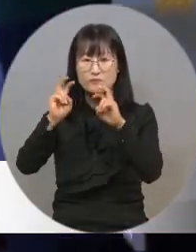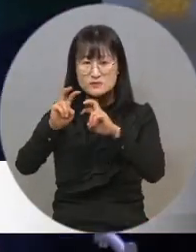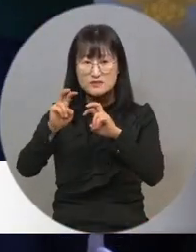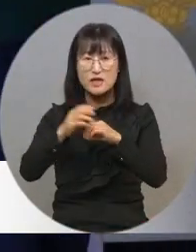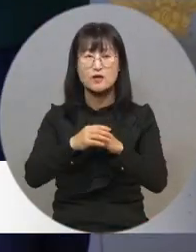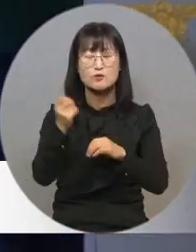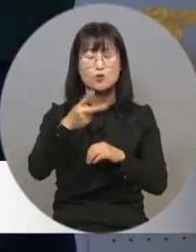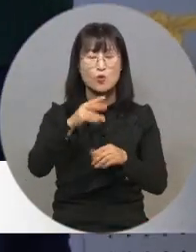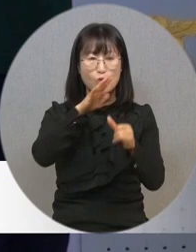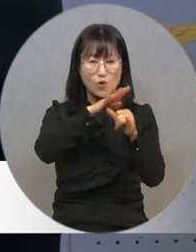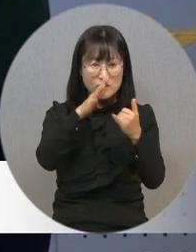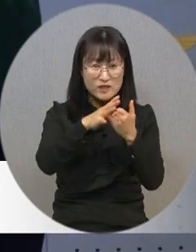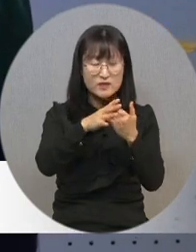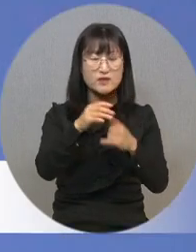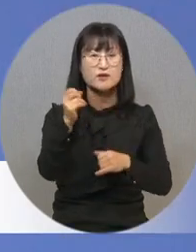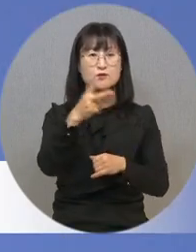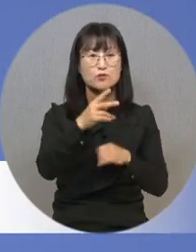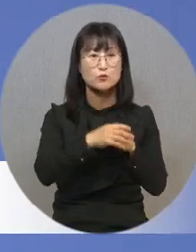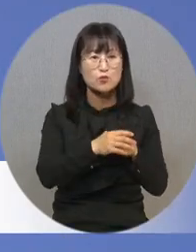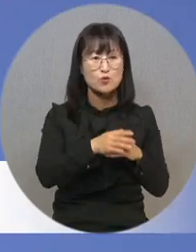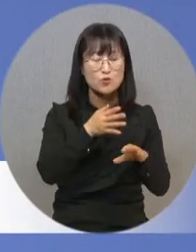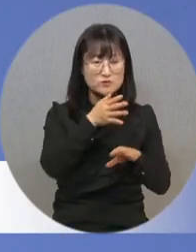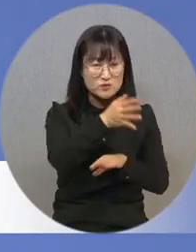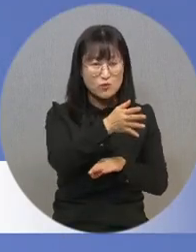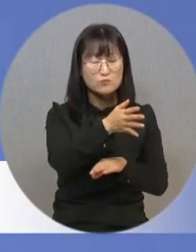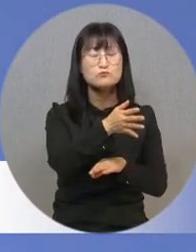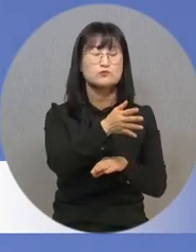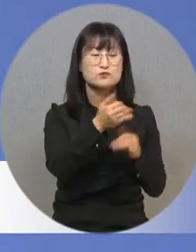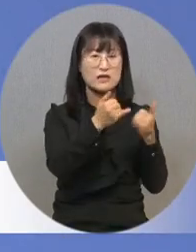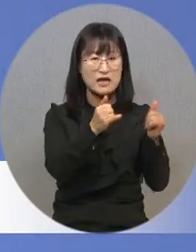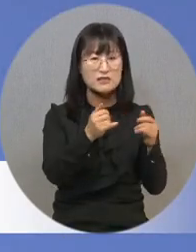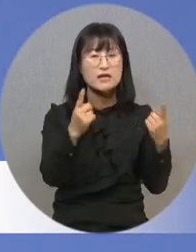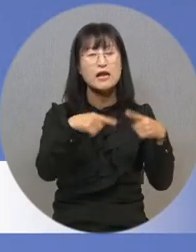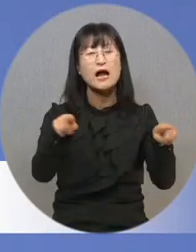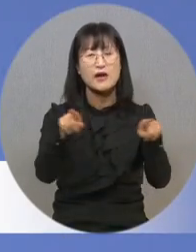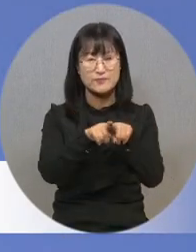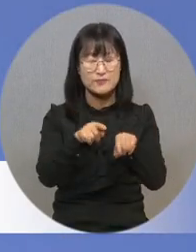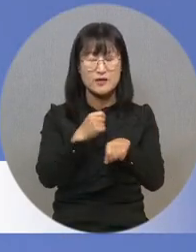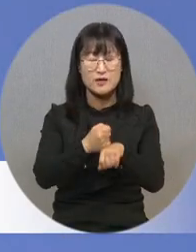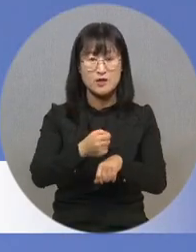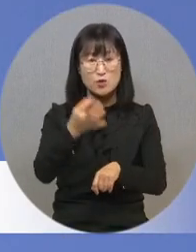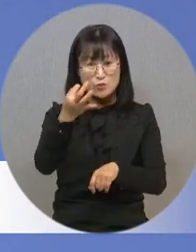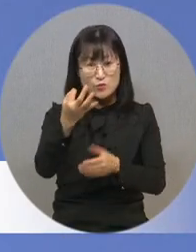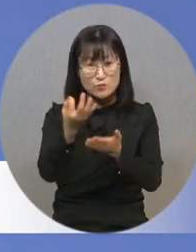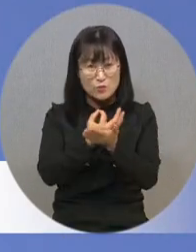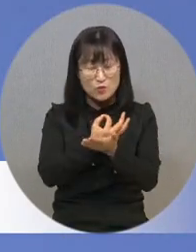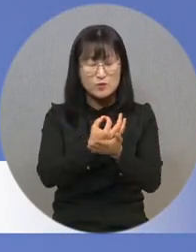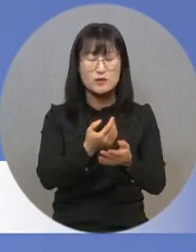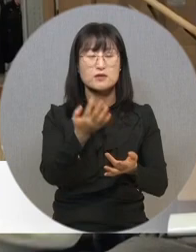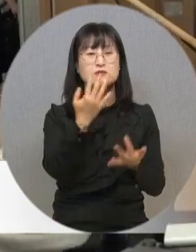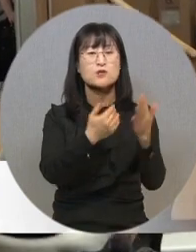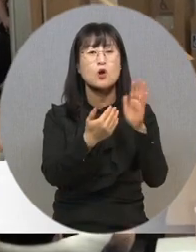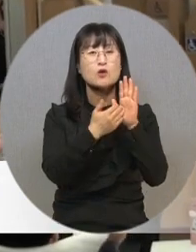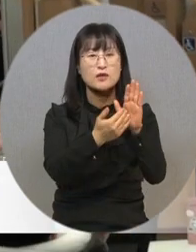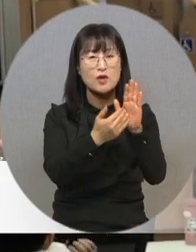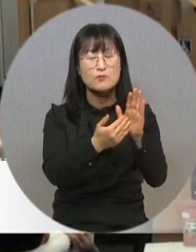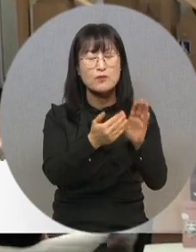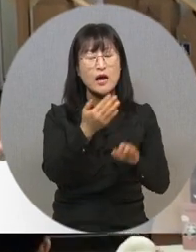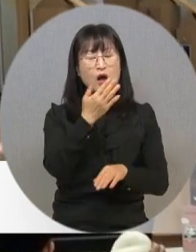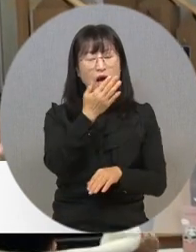바난 클래식 전문 성악가 연주가들이 함께했습니다 음악회 수익금은 화재 예방 시설이 전혀